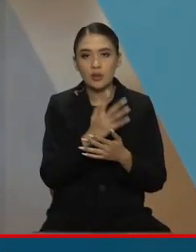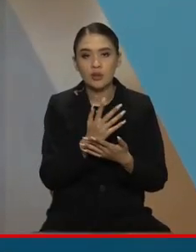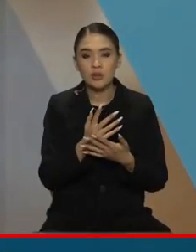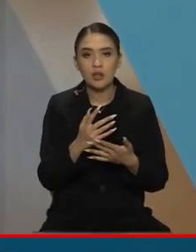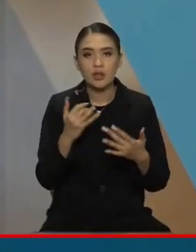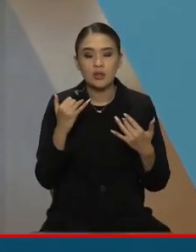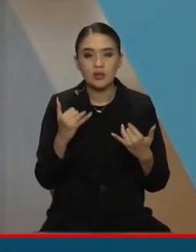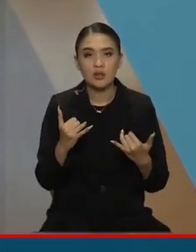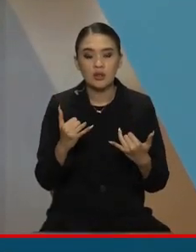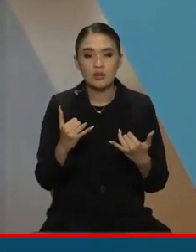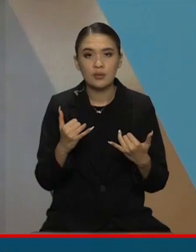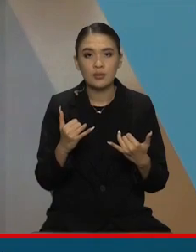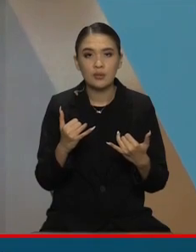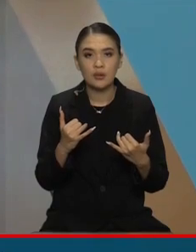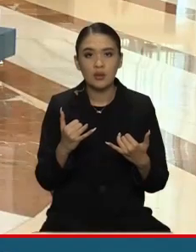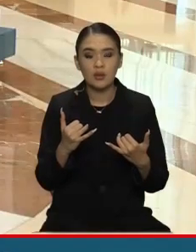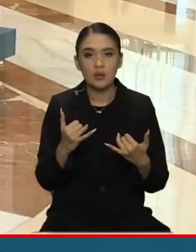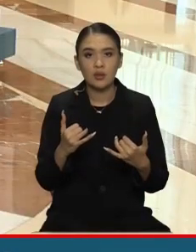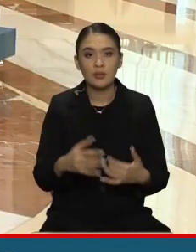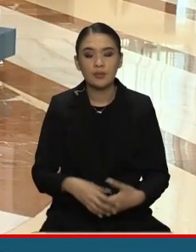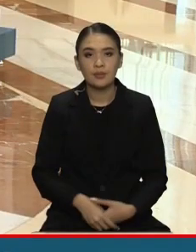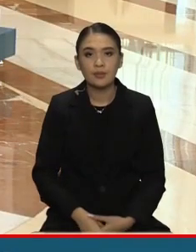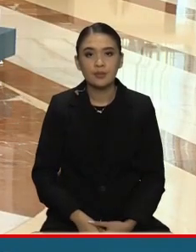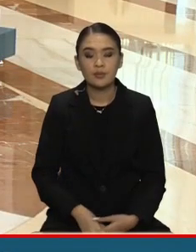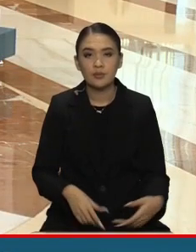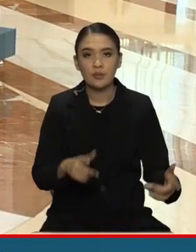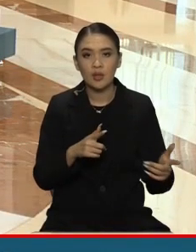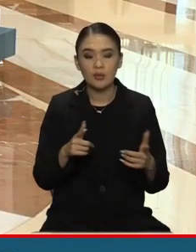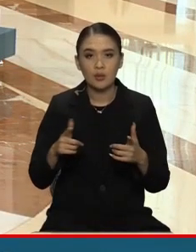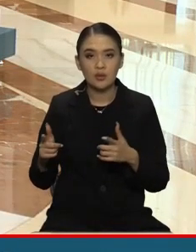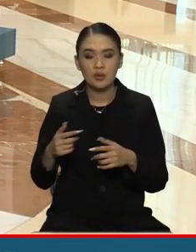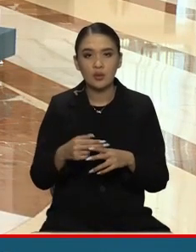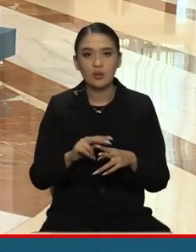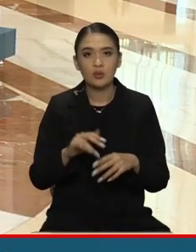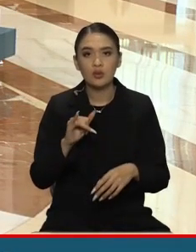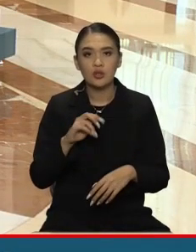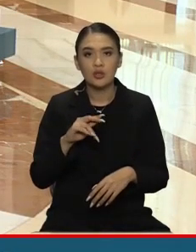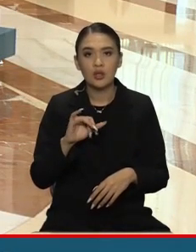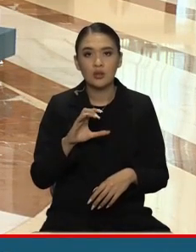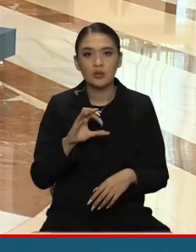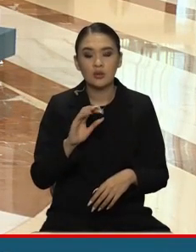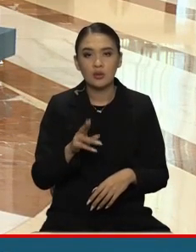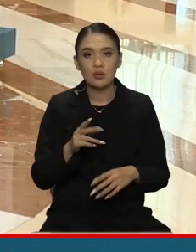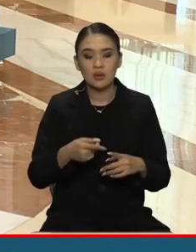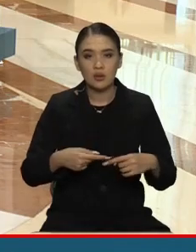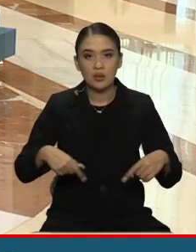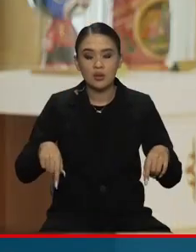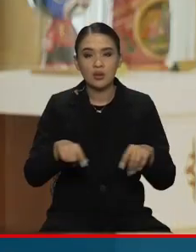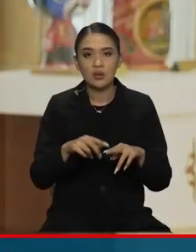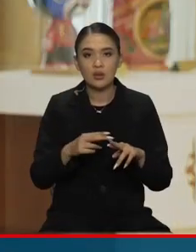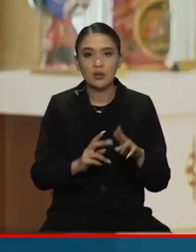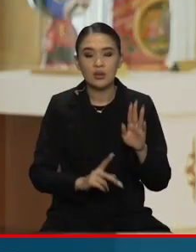дареники очистить отгоревшей древесины подготовить эти участки под посадку значит